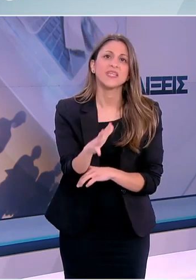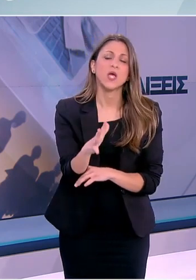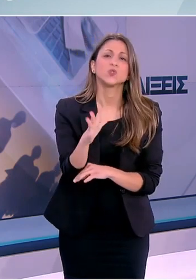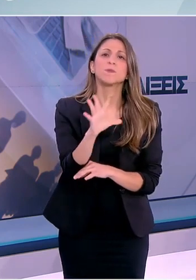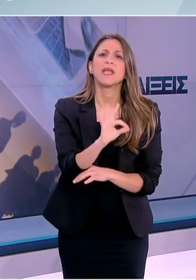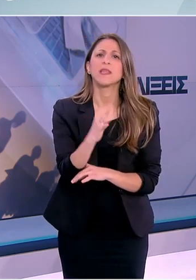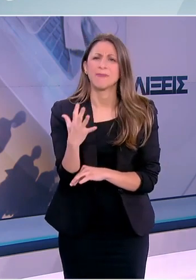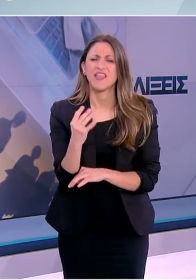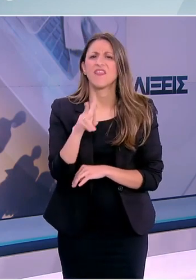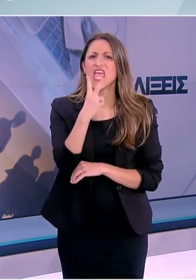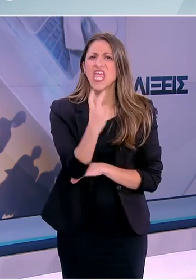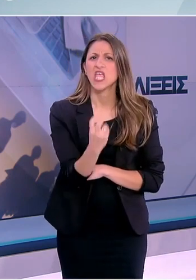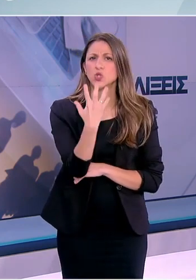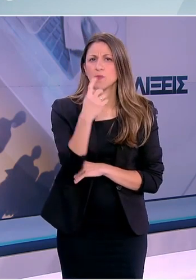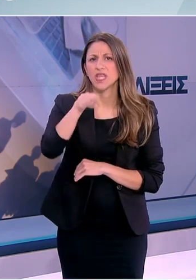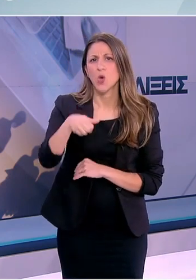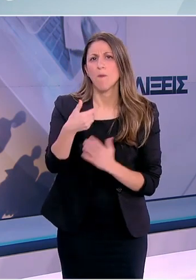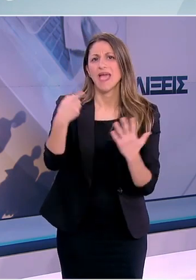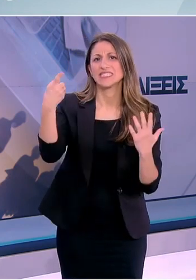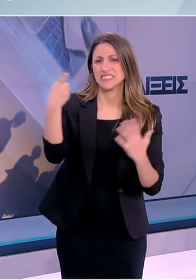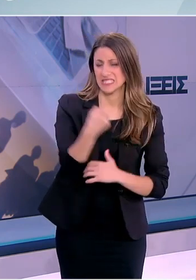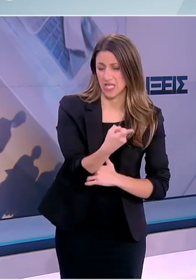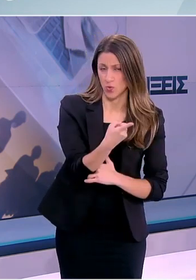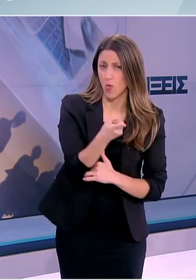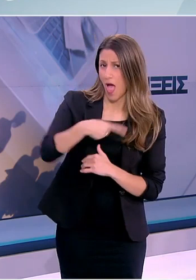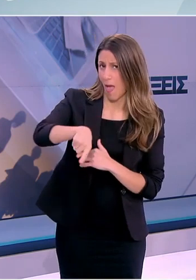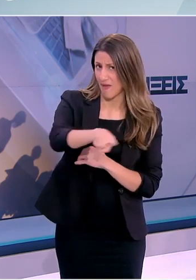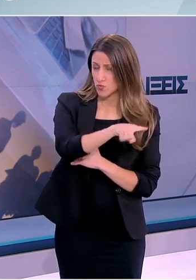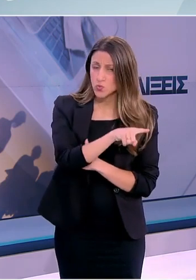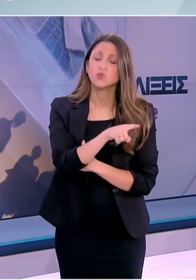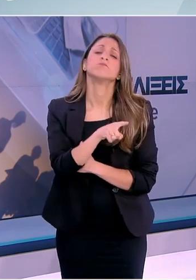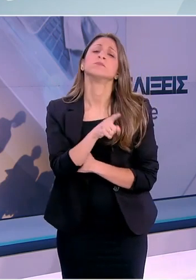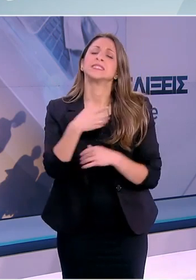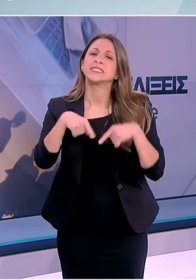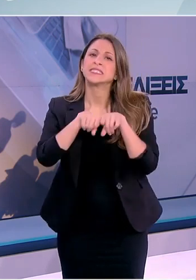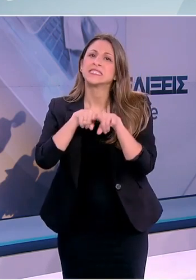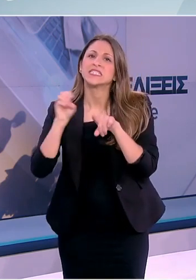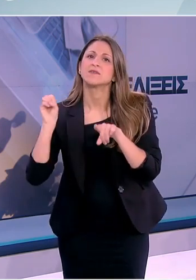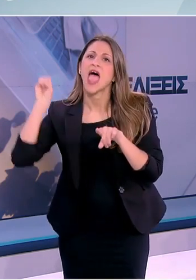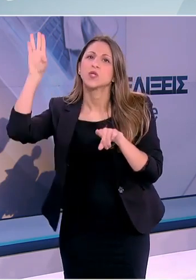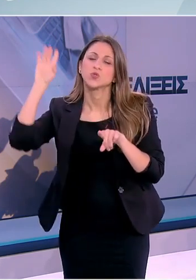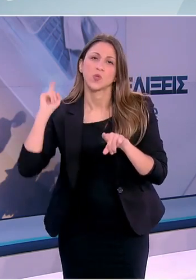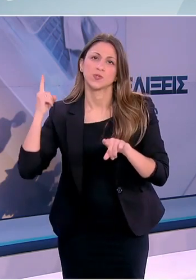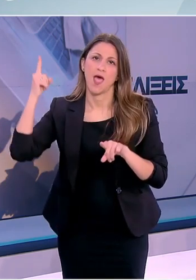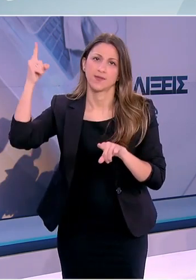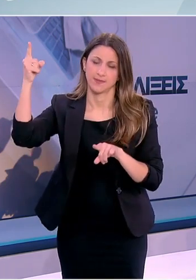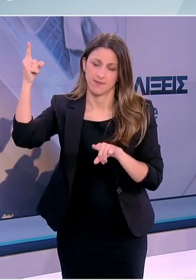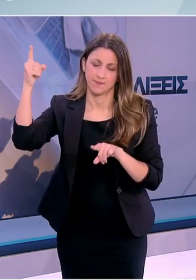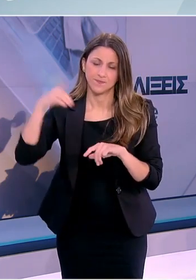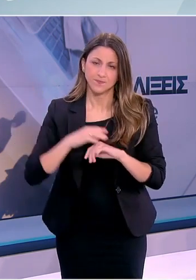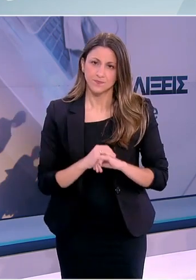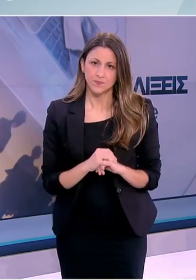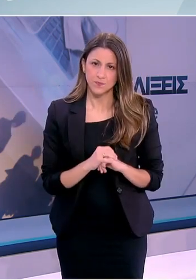555, δηλαδή το 25,6% εκ των κρουσμάτων, θεωρούνται σχετιζόμενα με ταξίδι. Ταξίδι από το